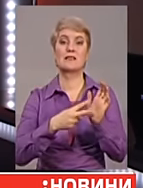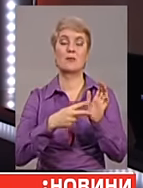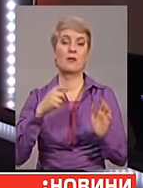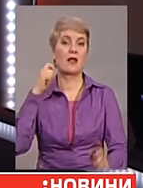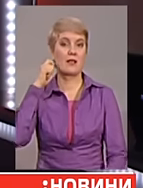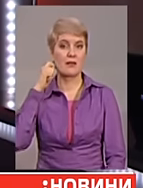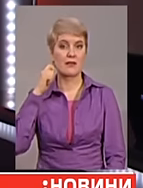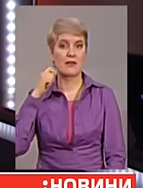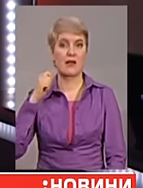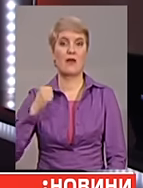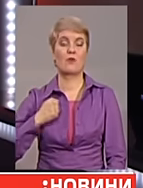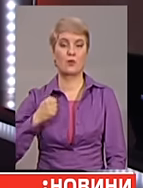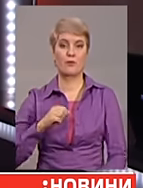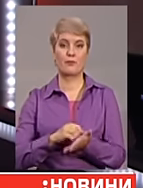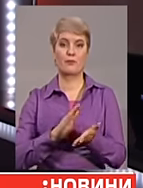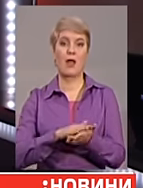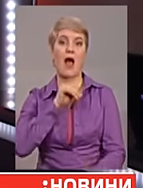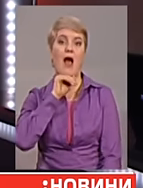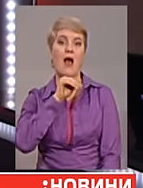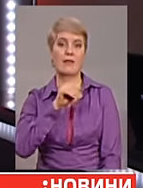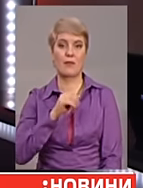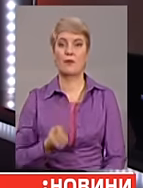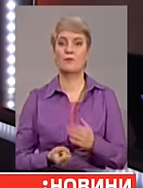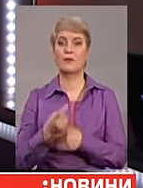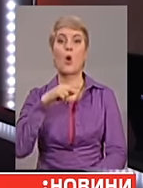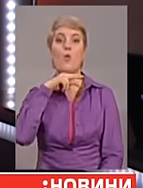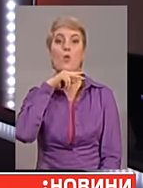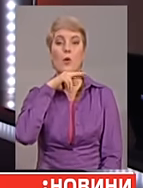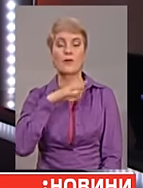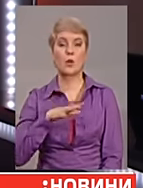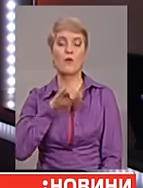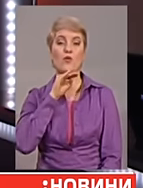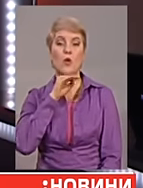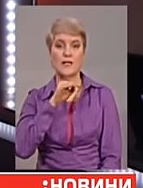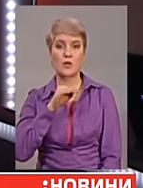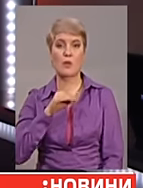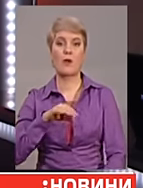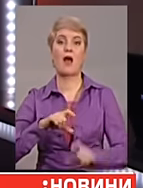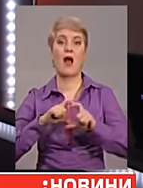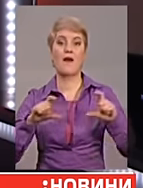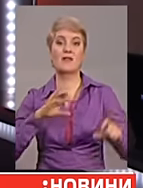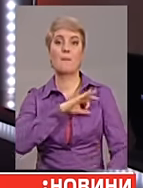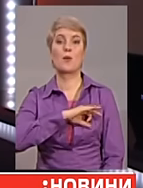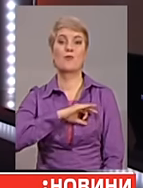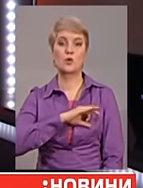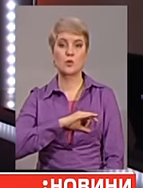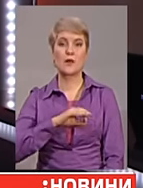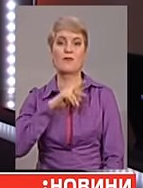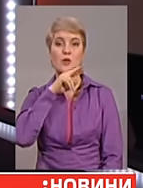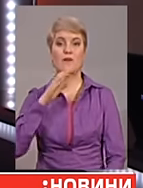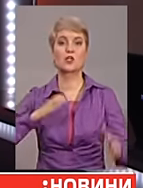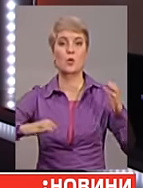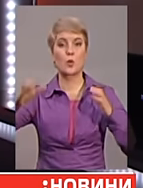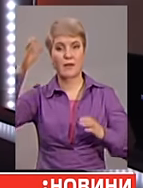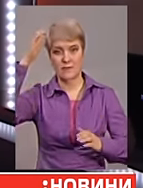загинув під Авдіївкою вранці 1 лютого. Родом він із Буковини, був доцентом кафедри правосуддя у Чернівецькому університеті імені Федьковича. На війну